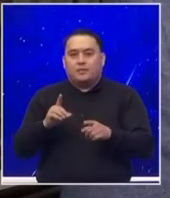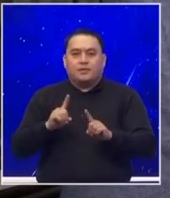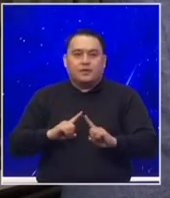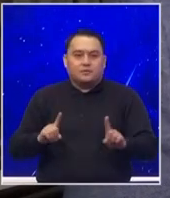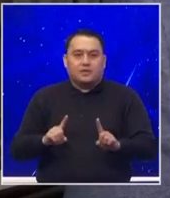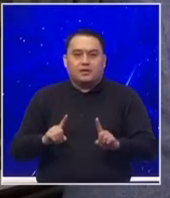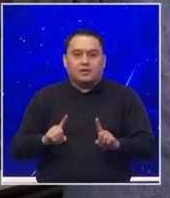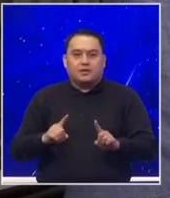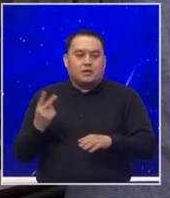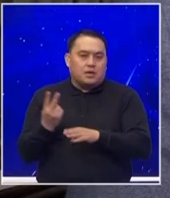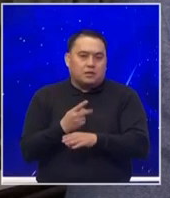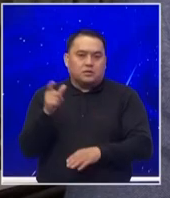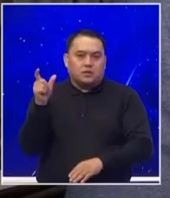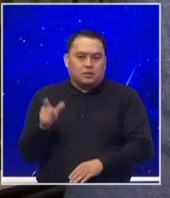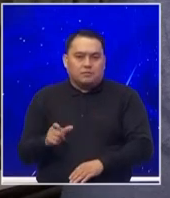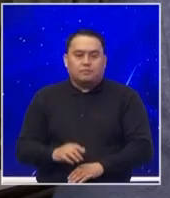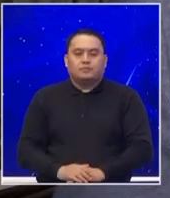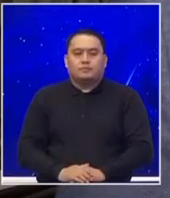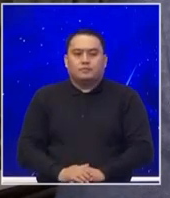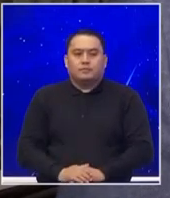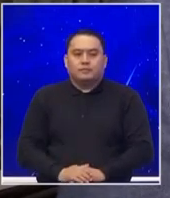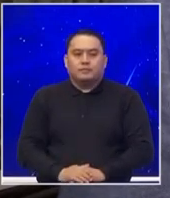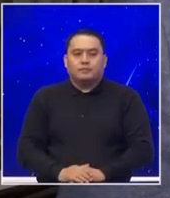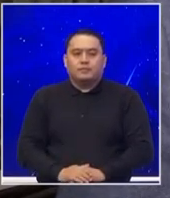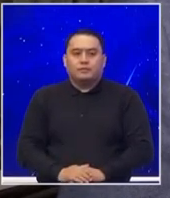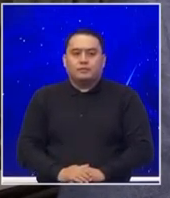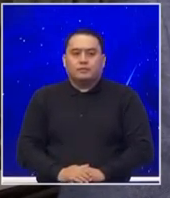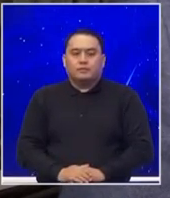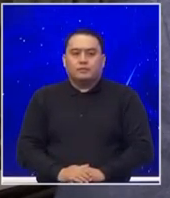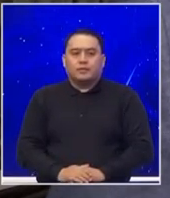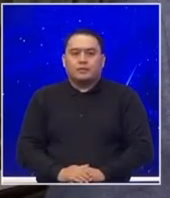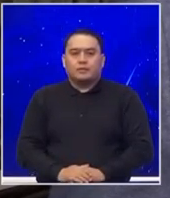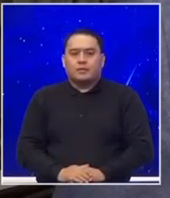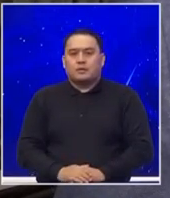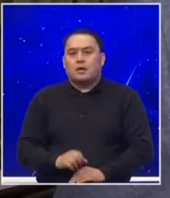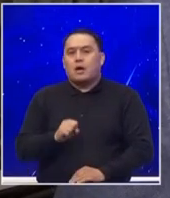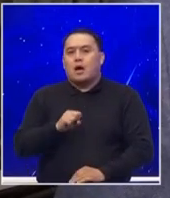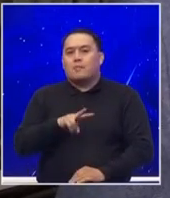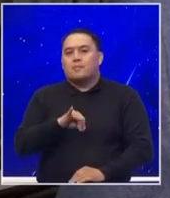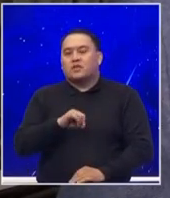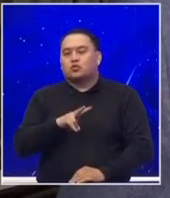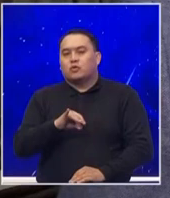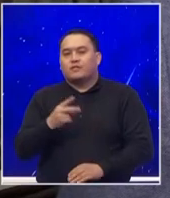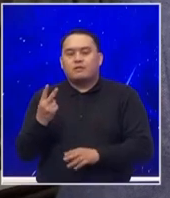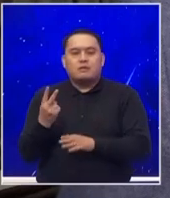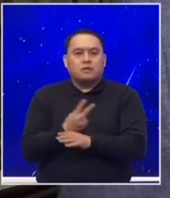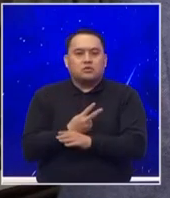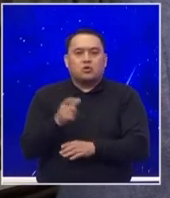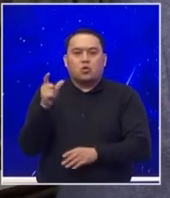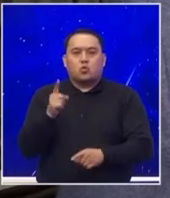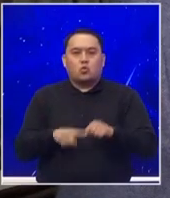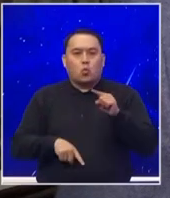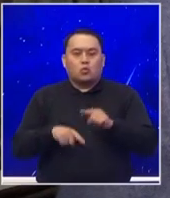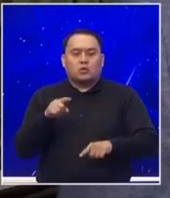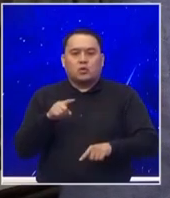Молдағалиев болды, екіншісі осы Қасым Аманжоловтан кейінгі қазақ поэзиясына рухтық, патриоттық